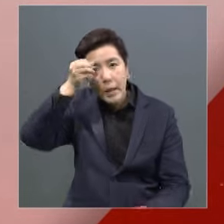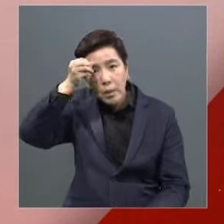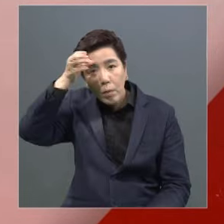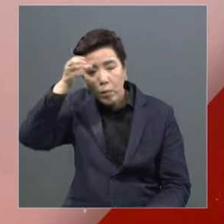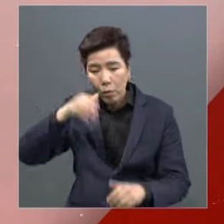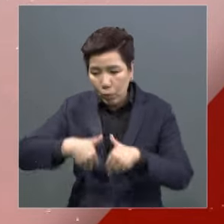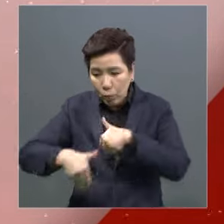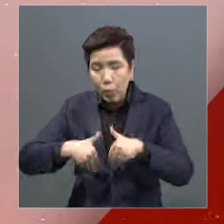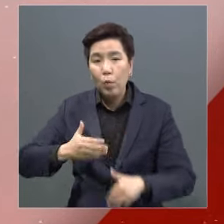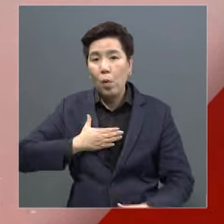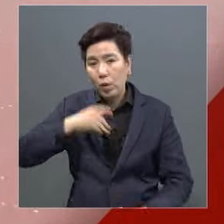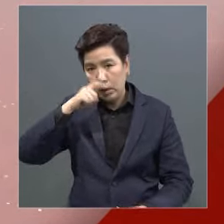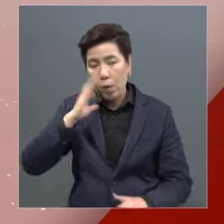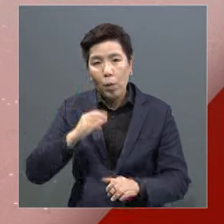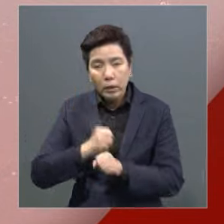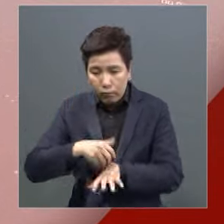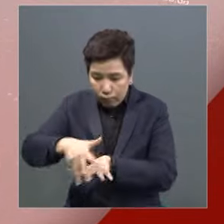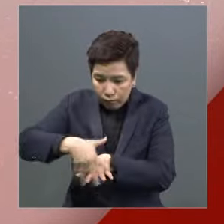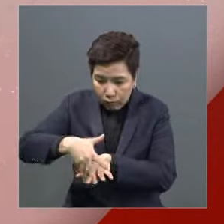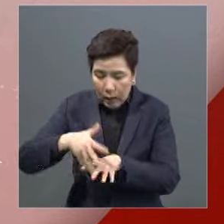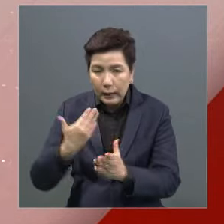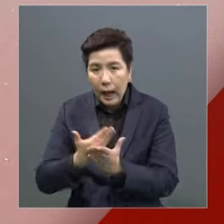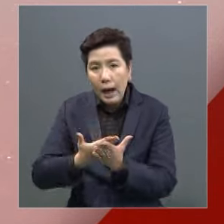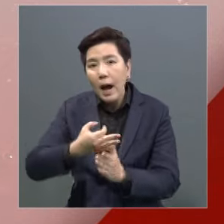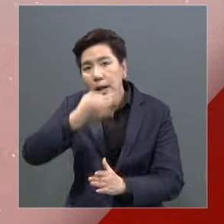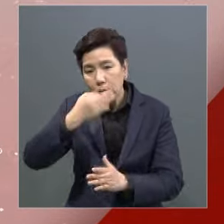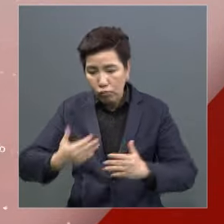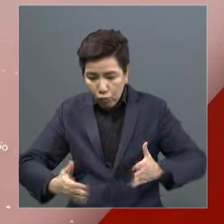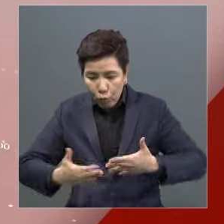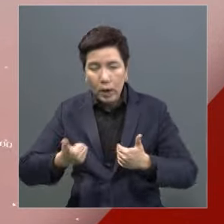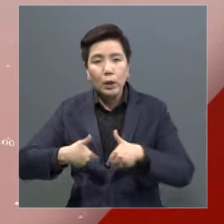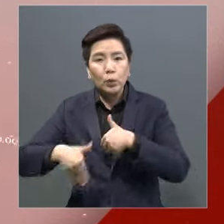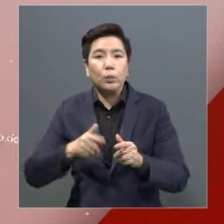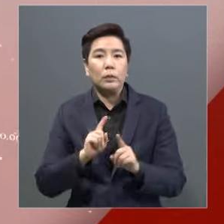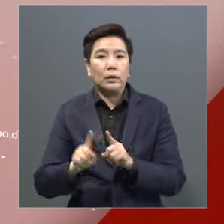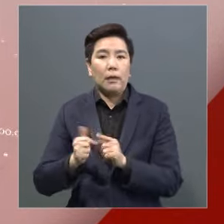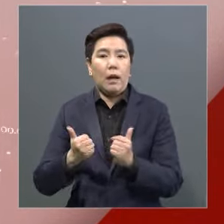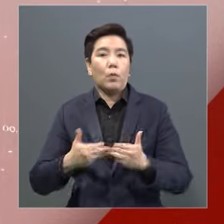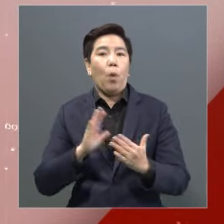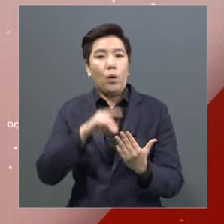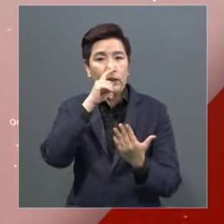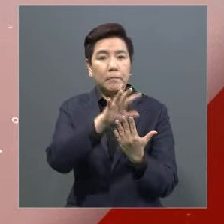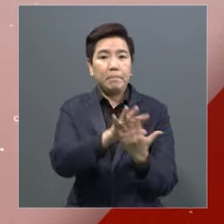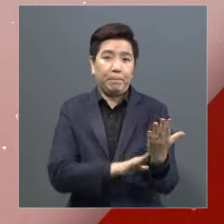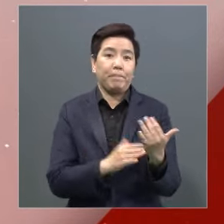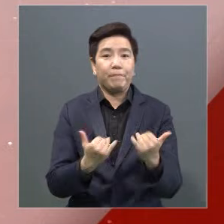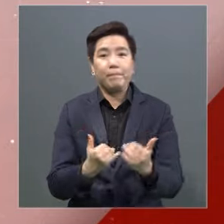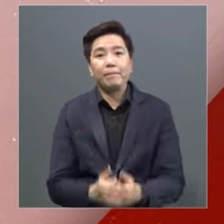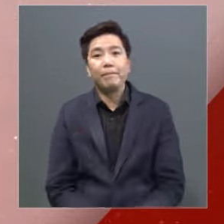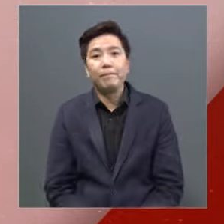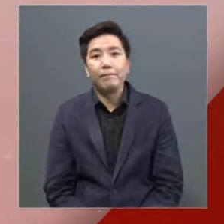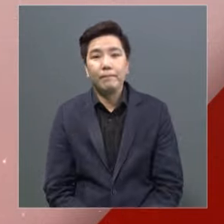ท้องถิ่นไทยสร้างงานสร้างรายได้ให้กับชาวบ้านแล้วก็กับชุมชนต่างๆทั่วประเทศทีเดียว